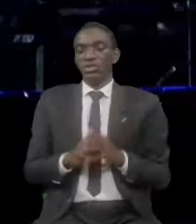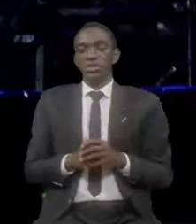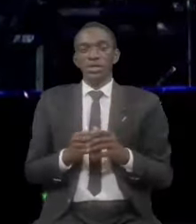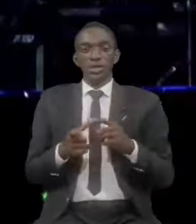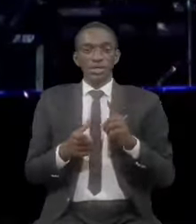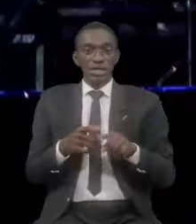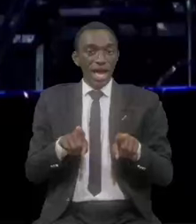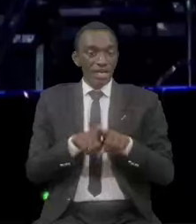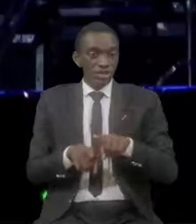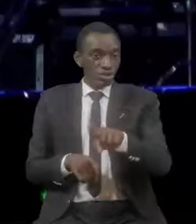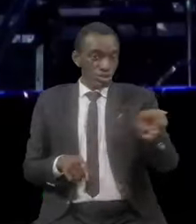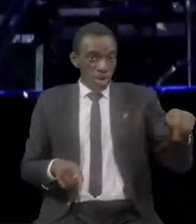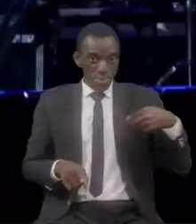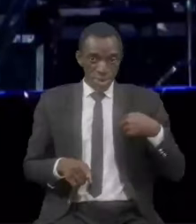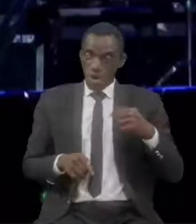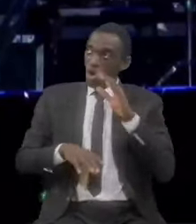Comme nous l'invoquons ce soir,